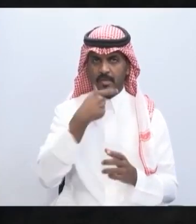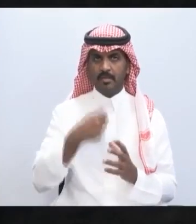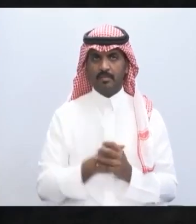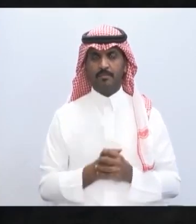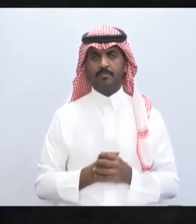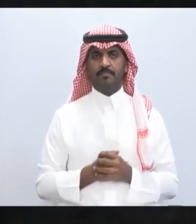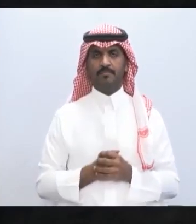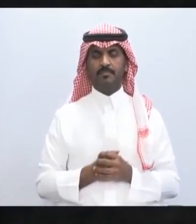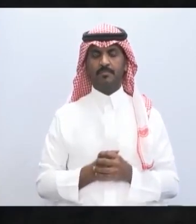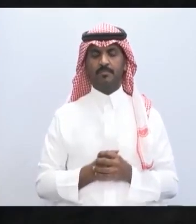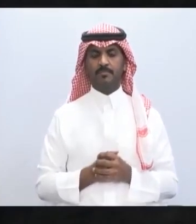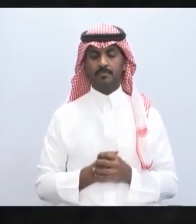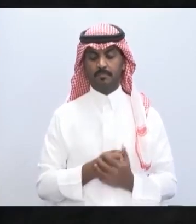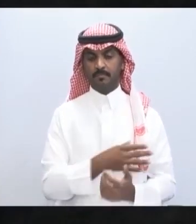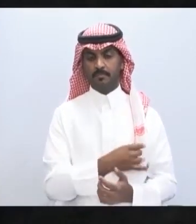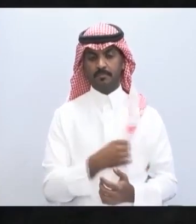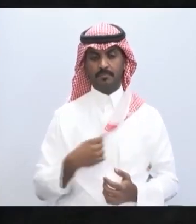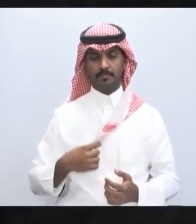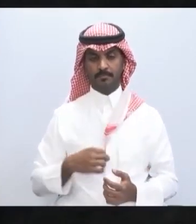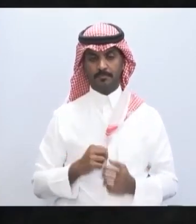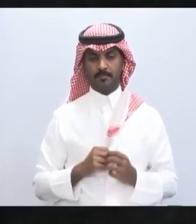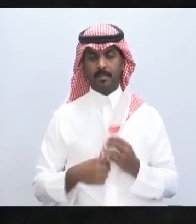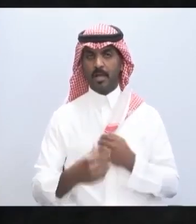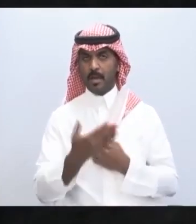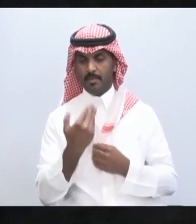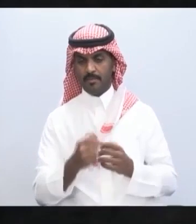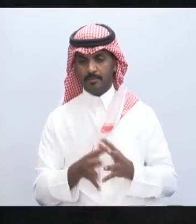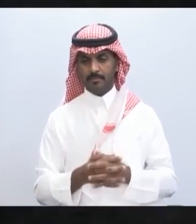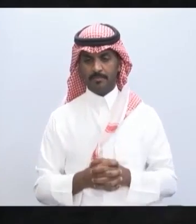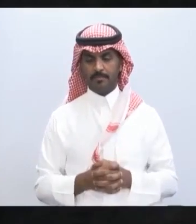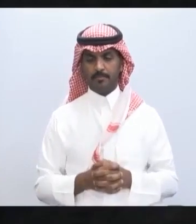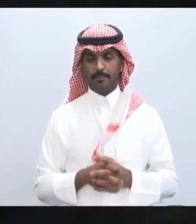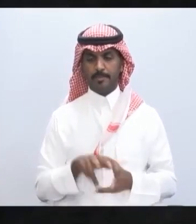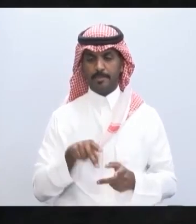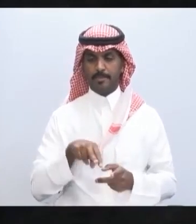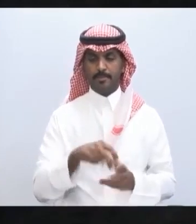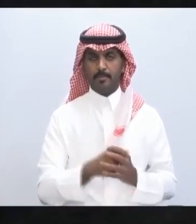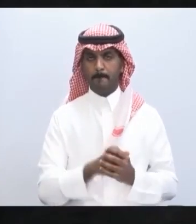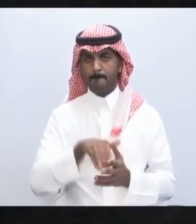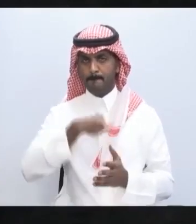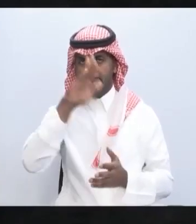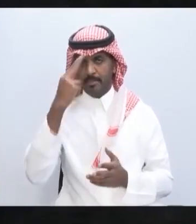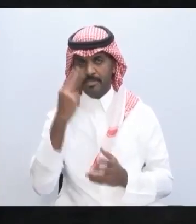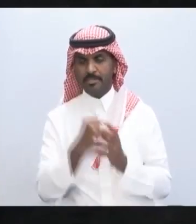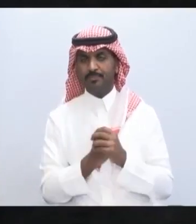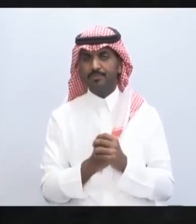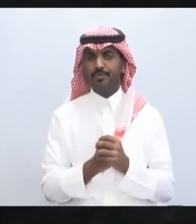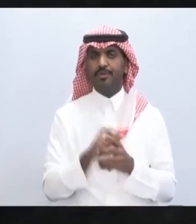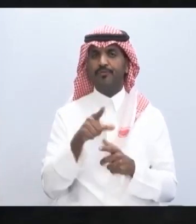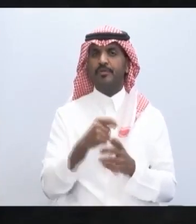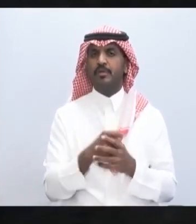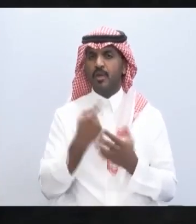الرياض احسنتم قبل ذلك كان يسير الملك عبد العزيز في وضح النهار